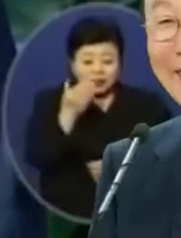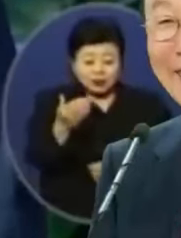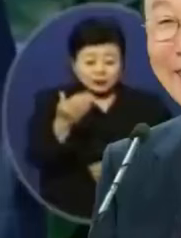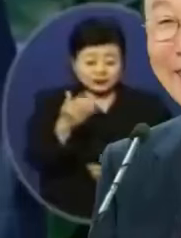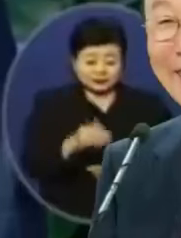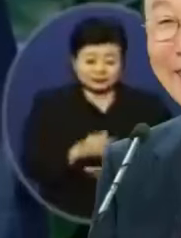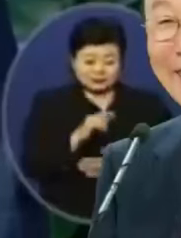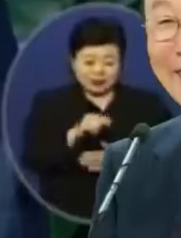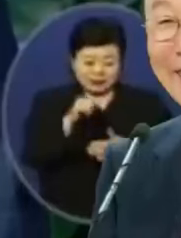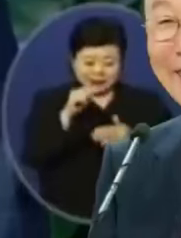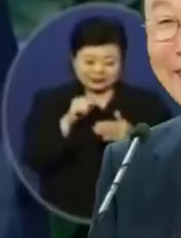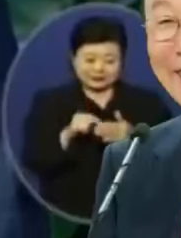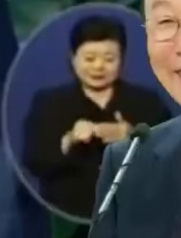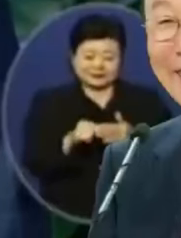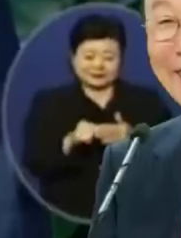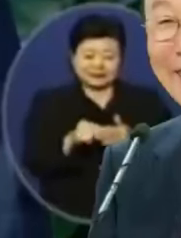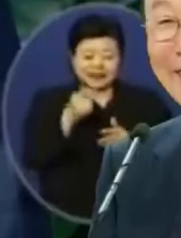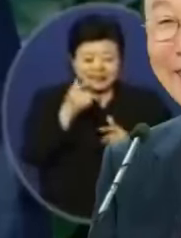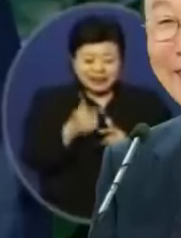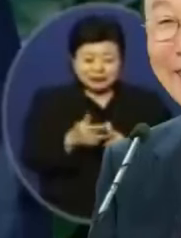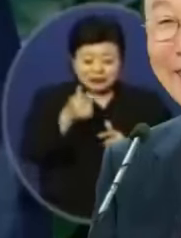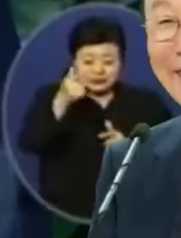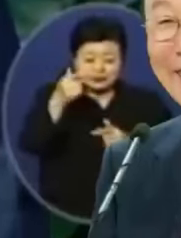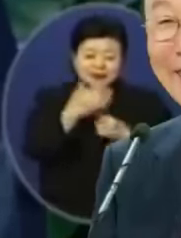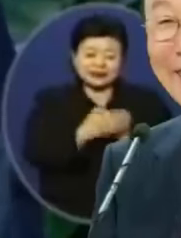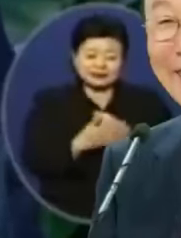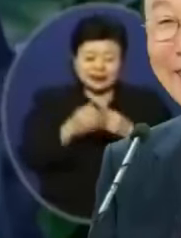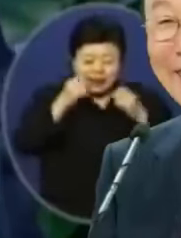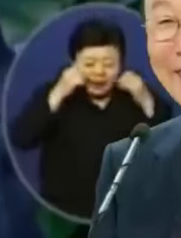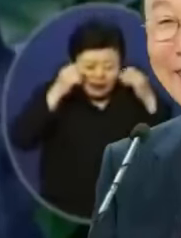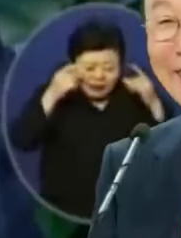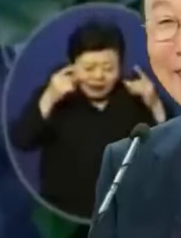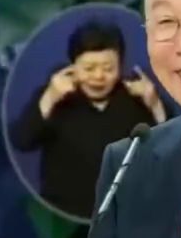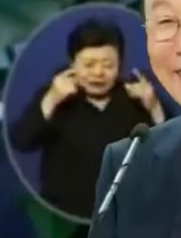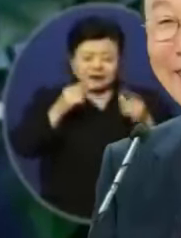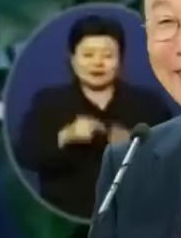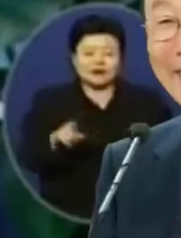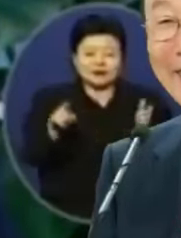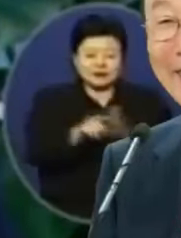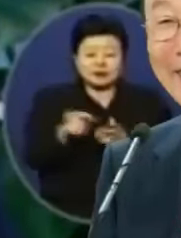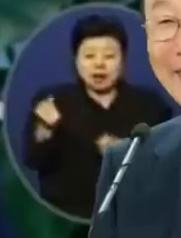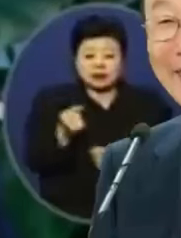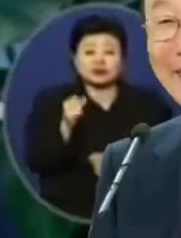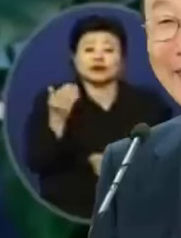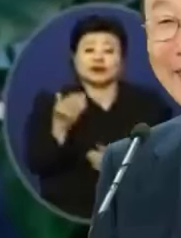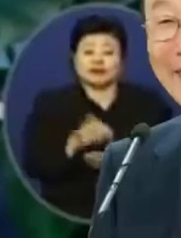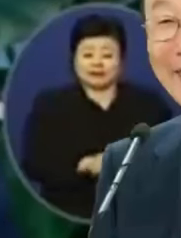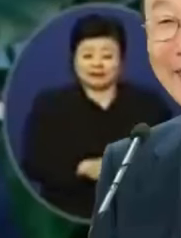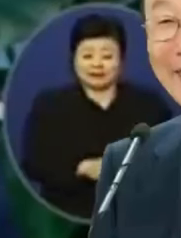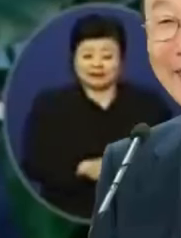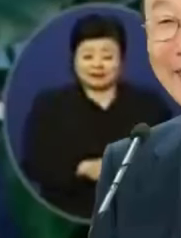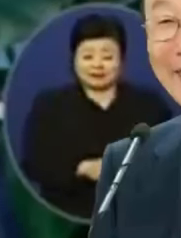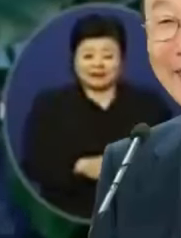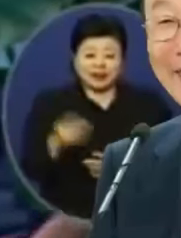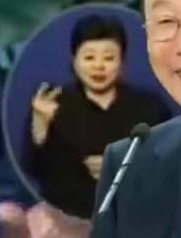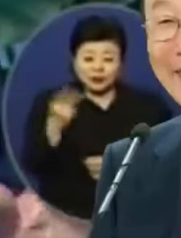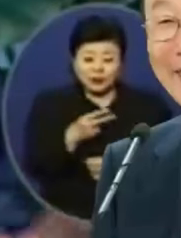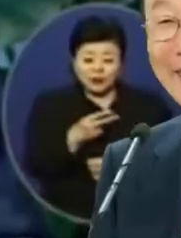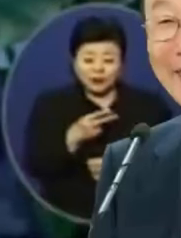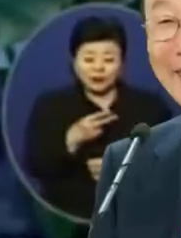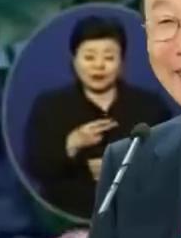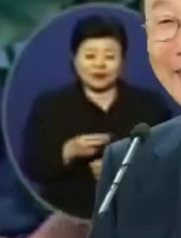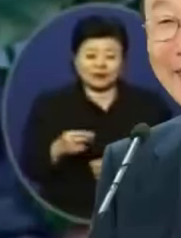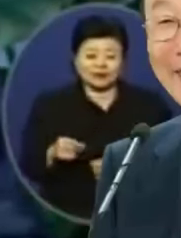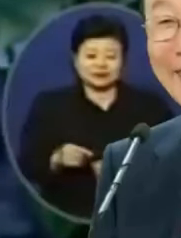여러분께서 마음속에 예수님의 은혜를 깨닫고 믿음을 가져야 되는 것입니다. 그리고